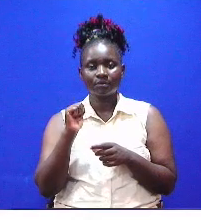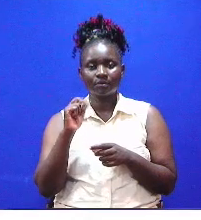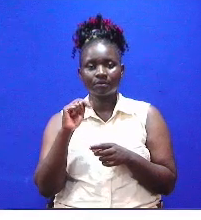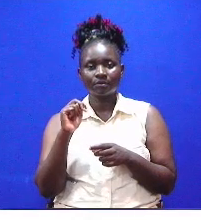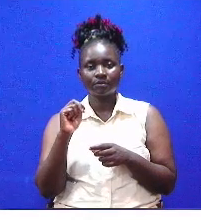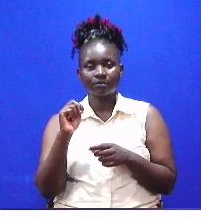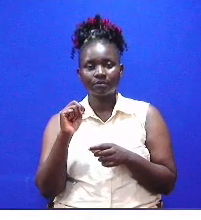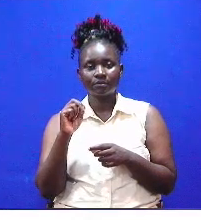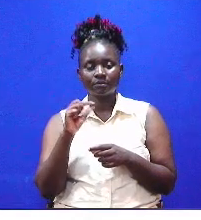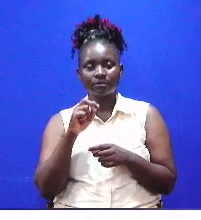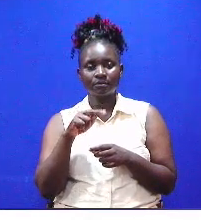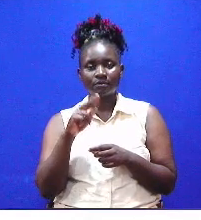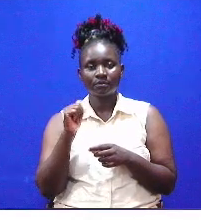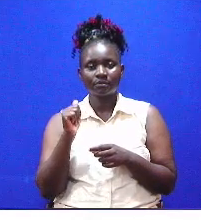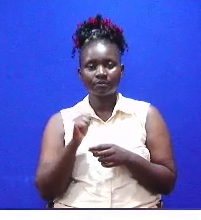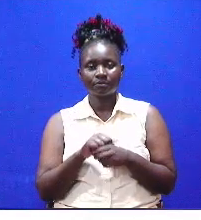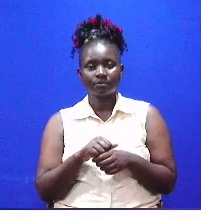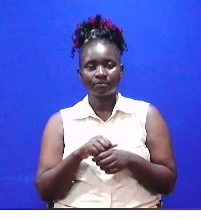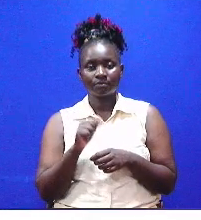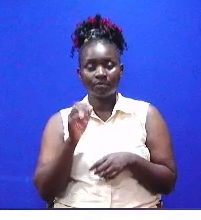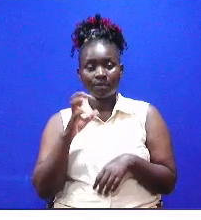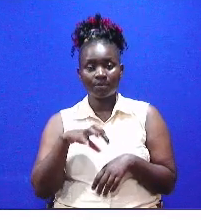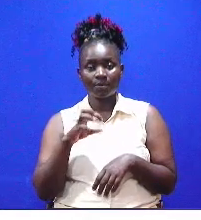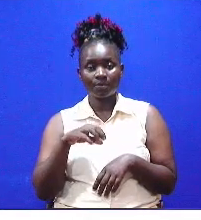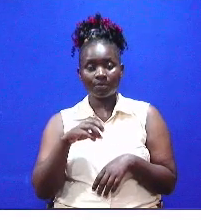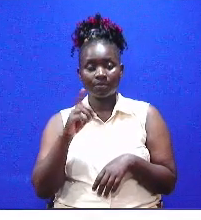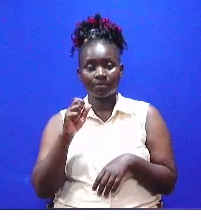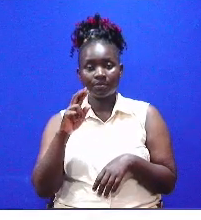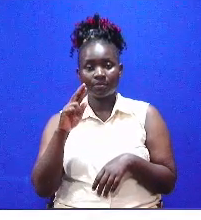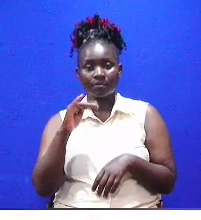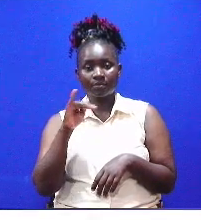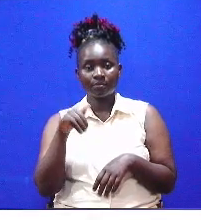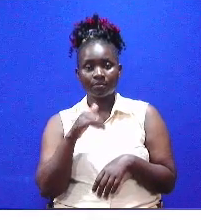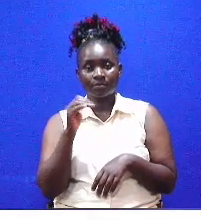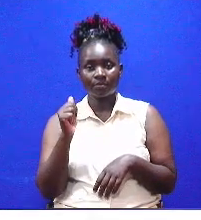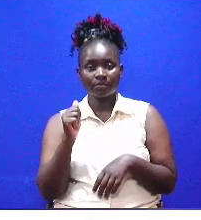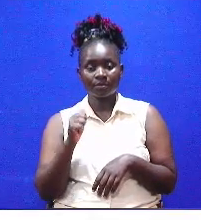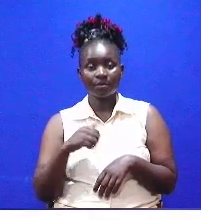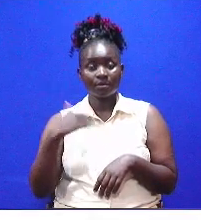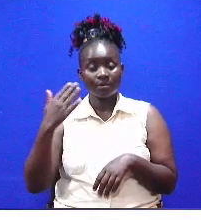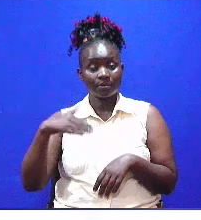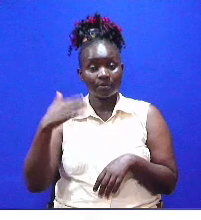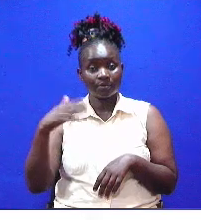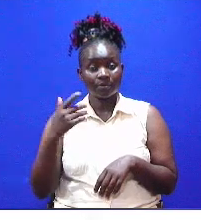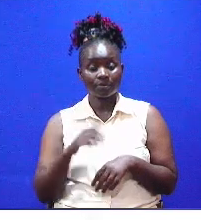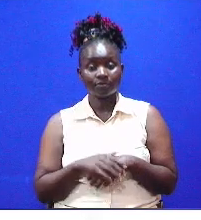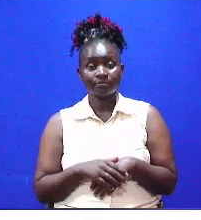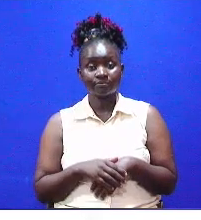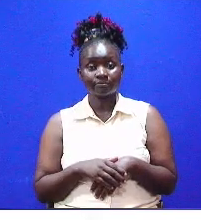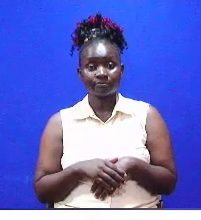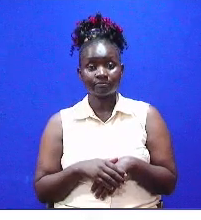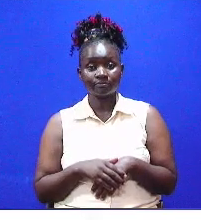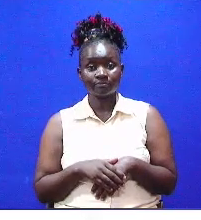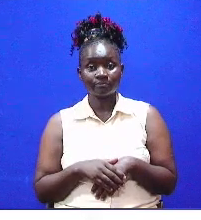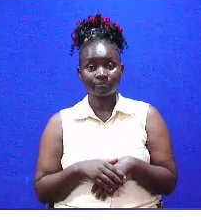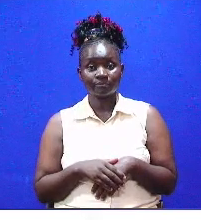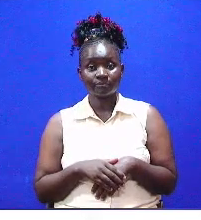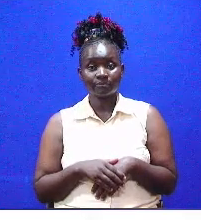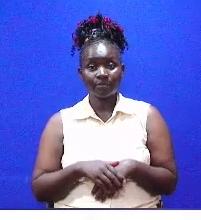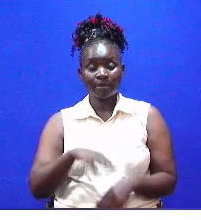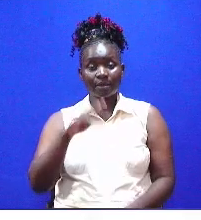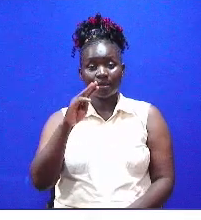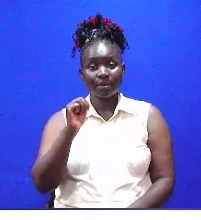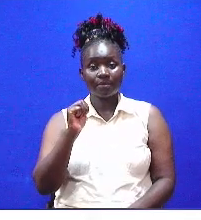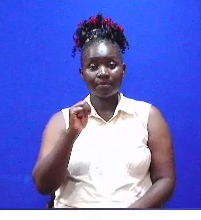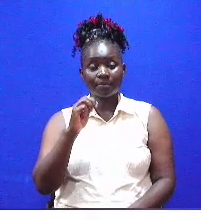msa 12 nale kwande chiro taracha somba bantu nale to somba butambe ngo ke kanisa ere mata masagara